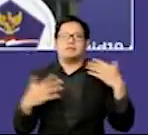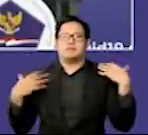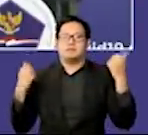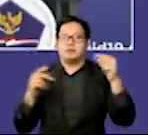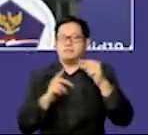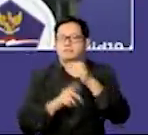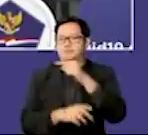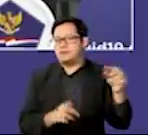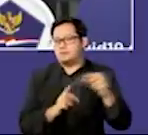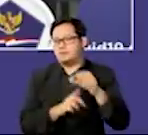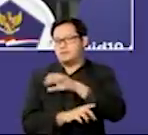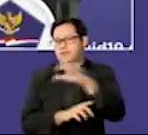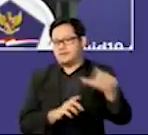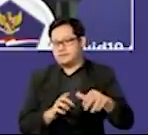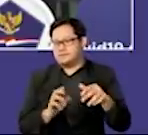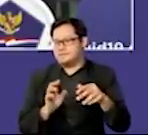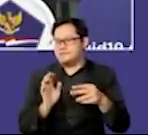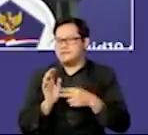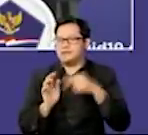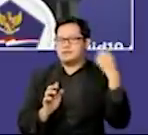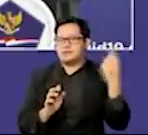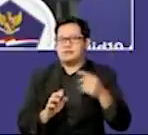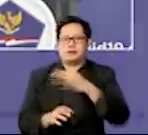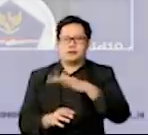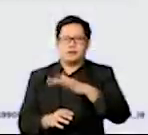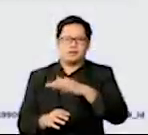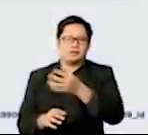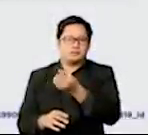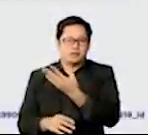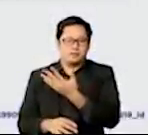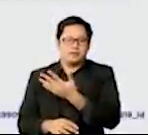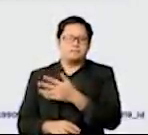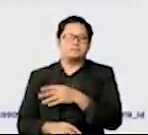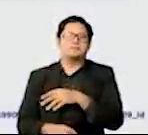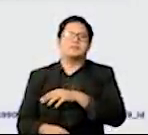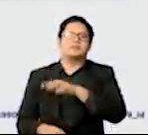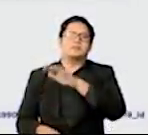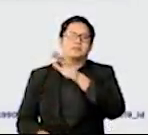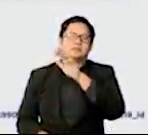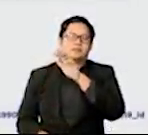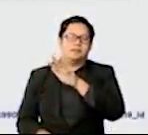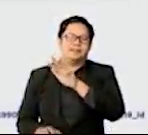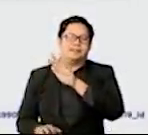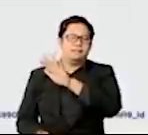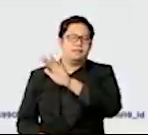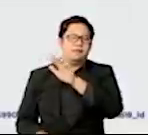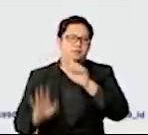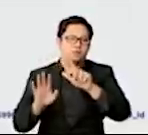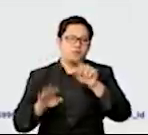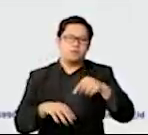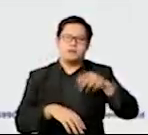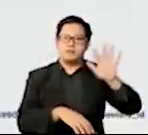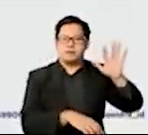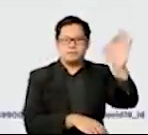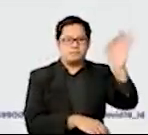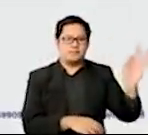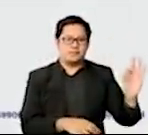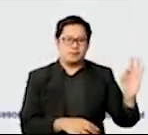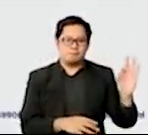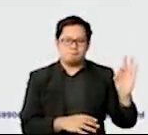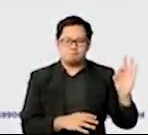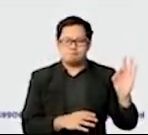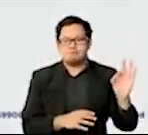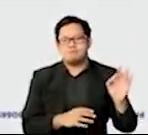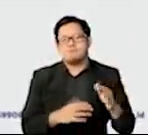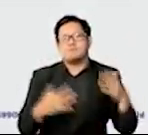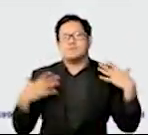rata-rata angka kesembuhan adalah 57,3 puluh enam persen dan